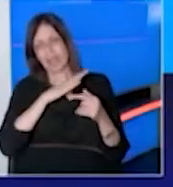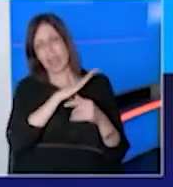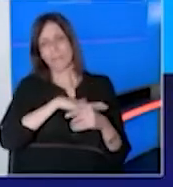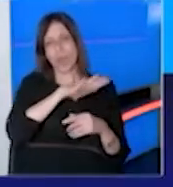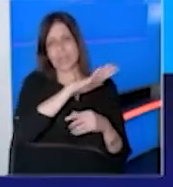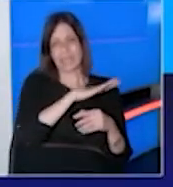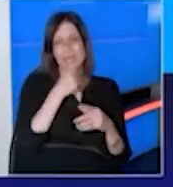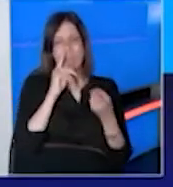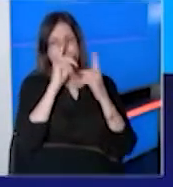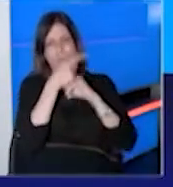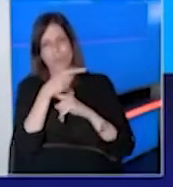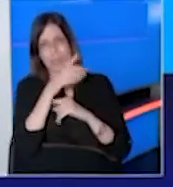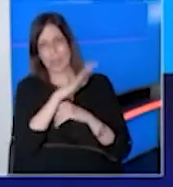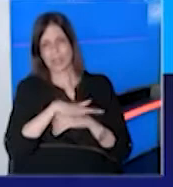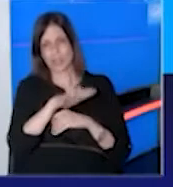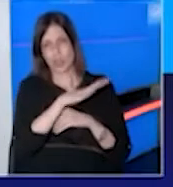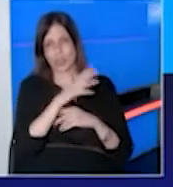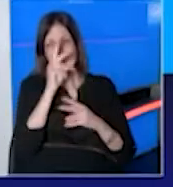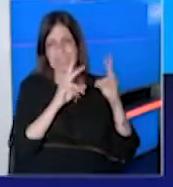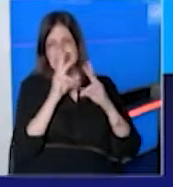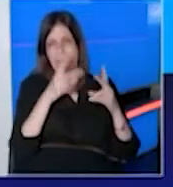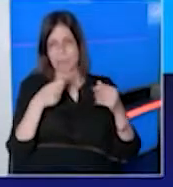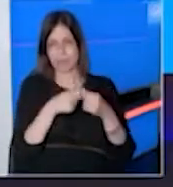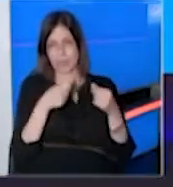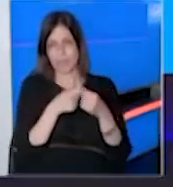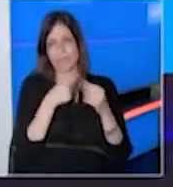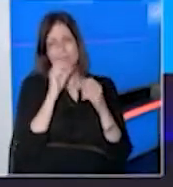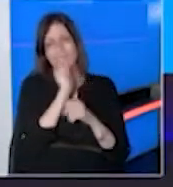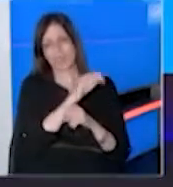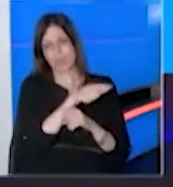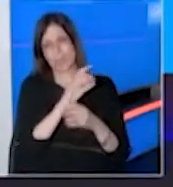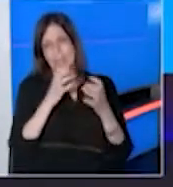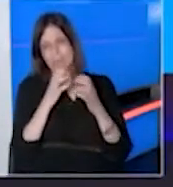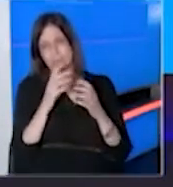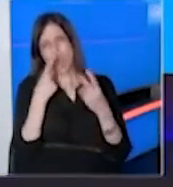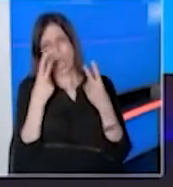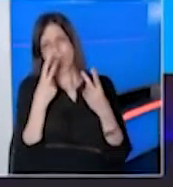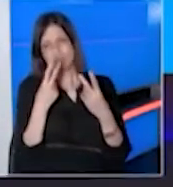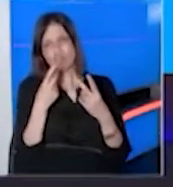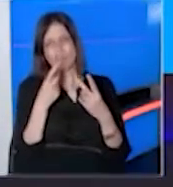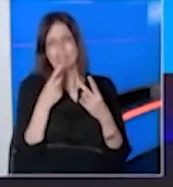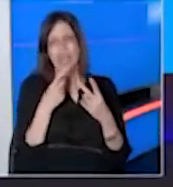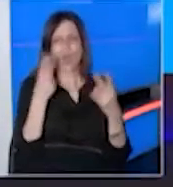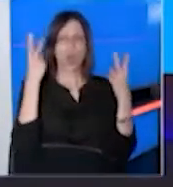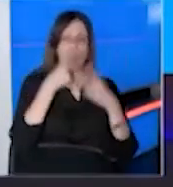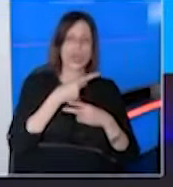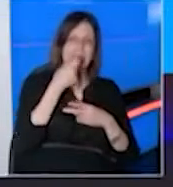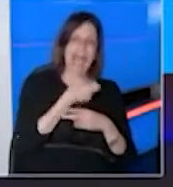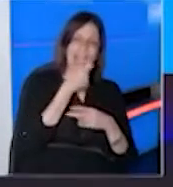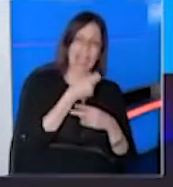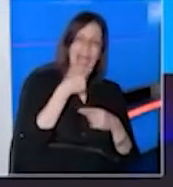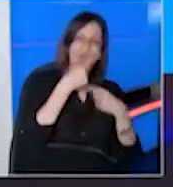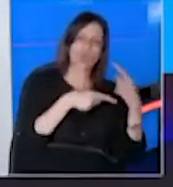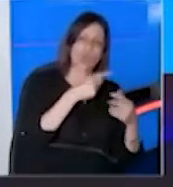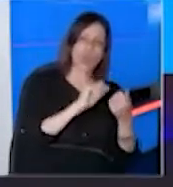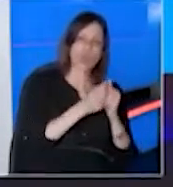האזורית. ואז הפכו אותם לאזור תעשייה משותף. ואז בעצם הפקיעו אותם מהקיבוצים, זה לא משנה אם הלכה על זה חוזה חכירה לדורות, או חוזה חכירה